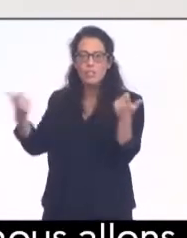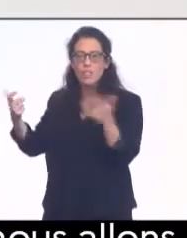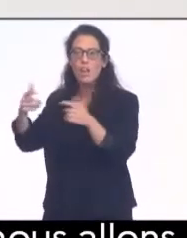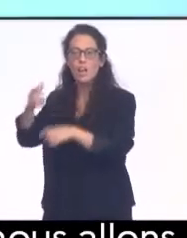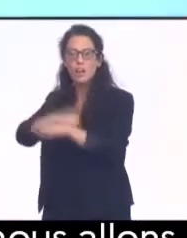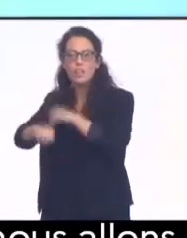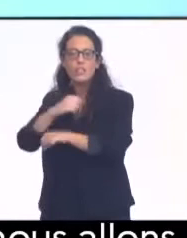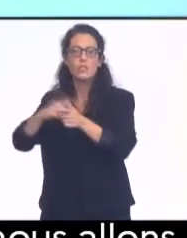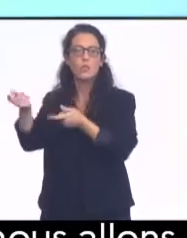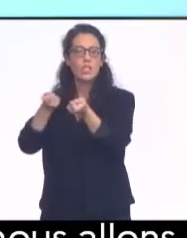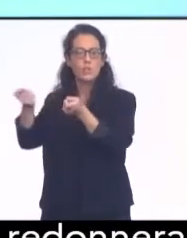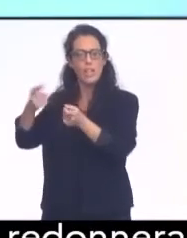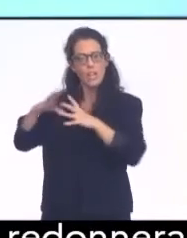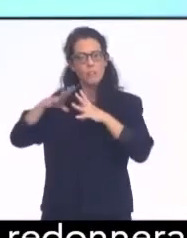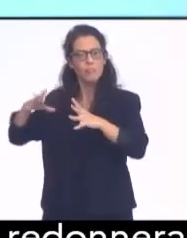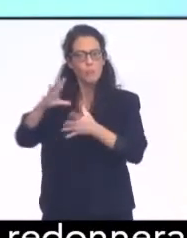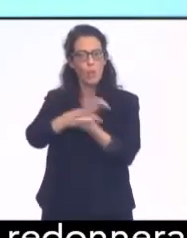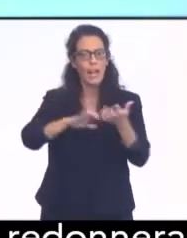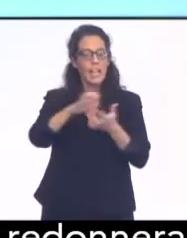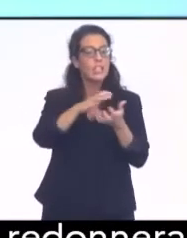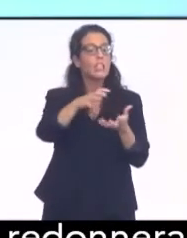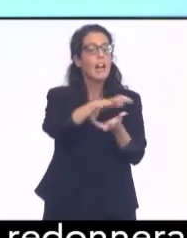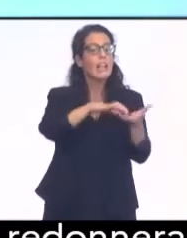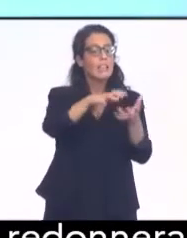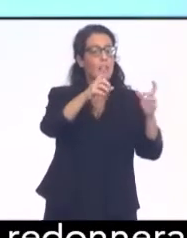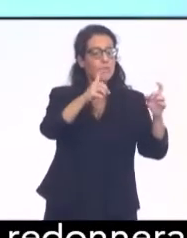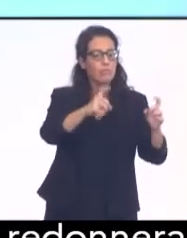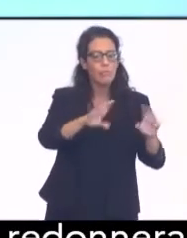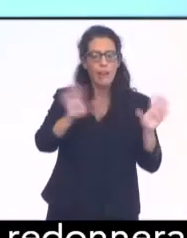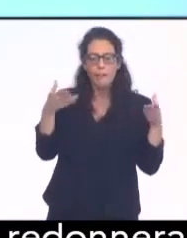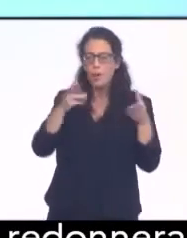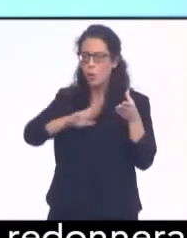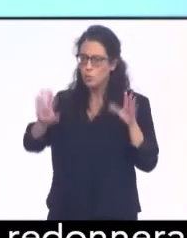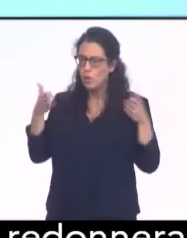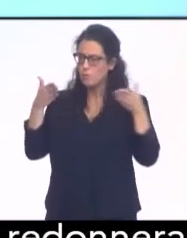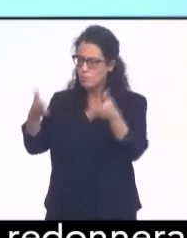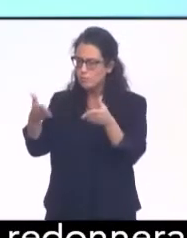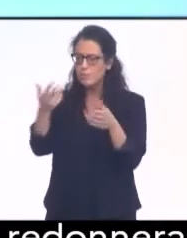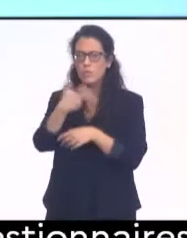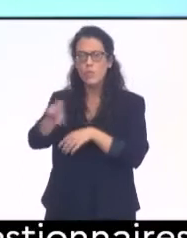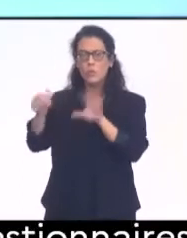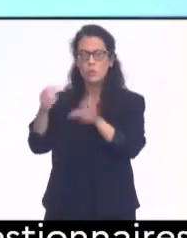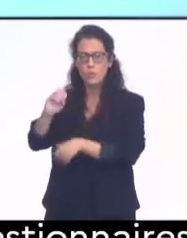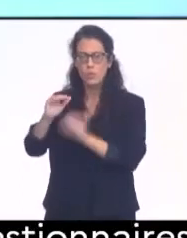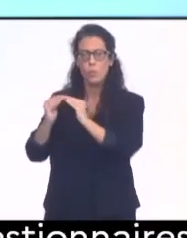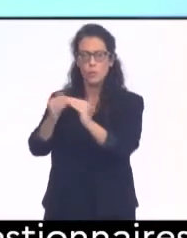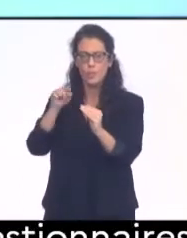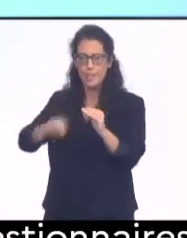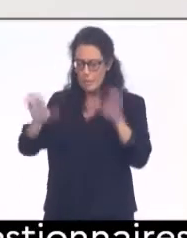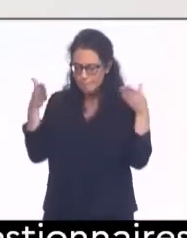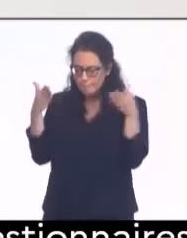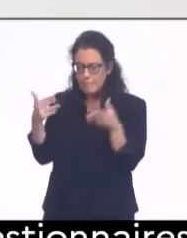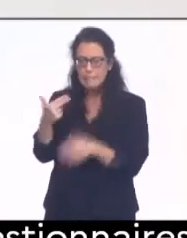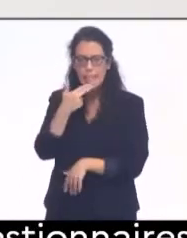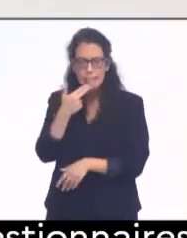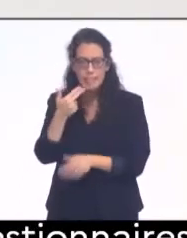sont extrêmement mobilisées pendant la crise pour travailler justement sur la qualité d'accompagnement. Elles perdurent, elles durent, elles sont financées, ces communautés, et elles se